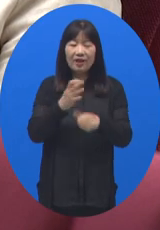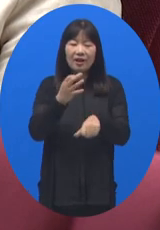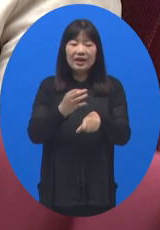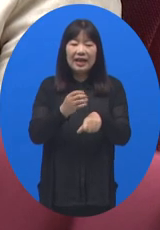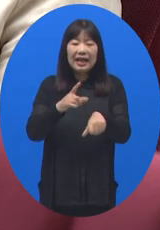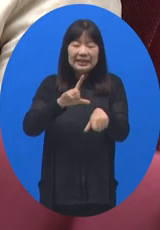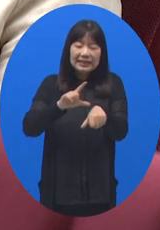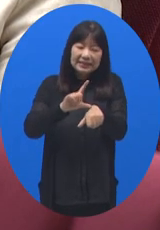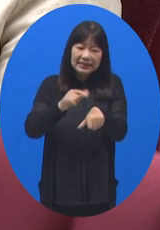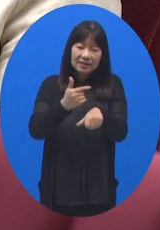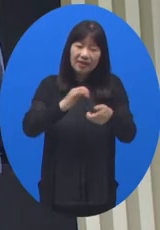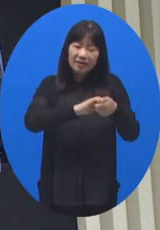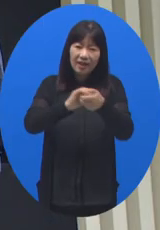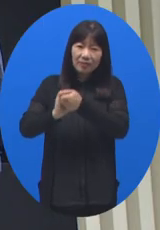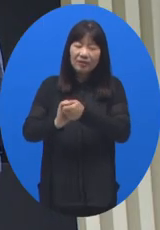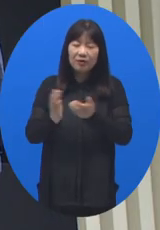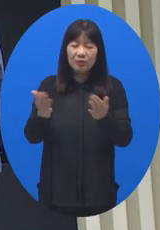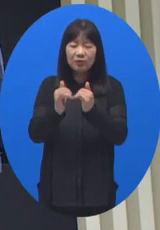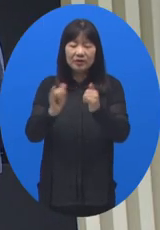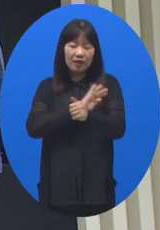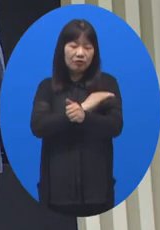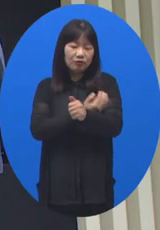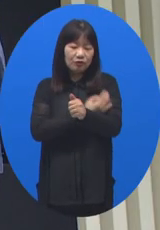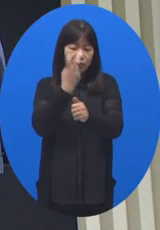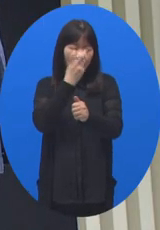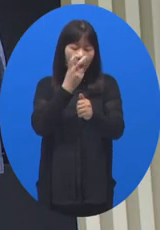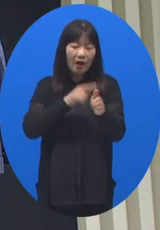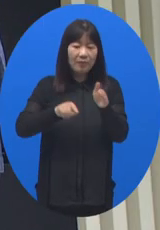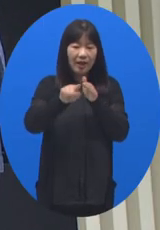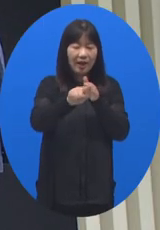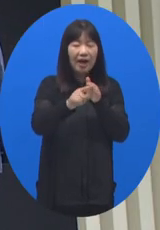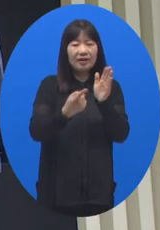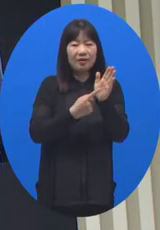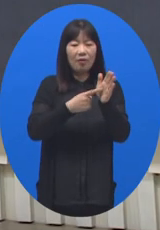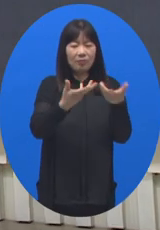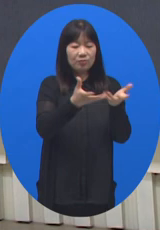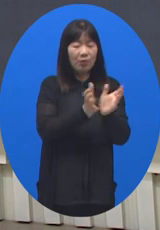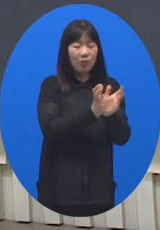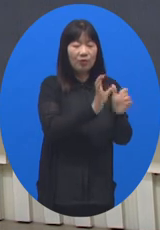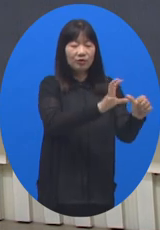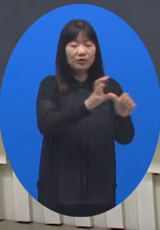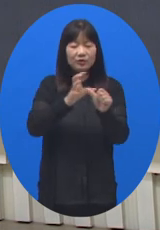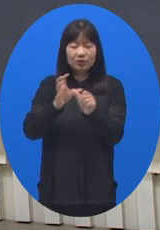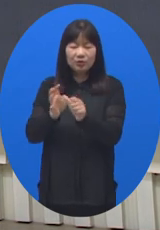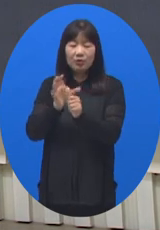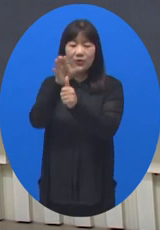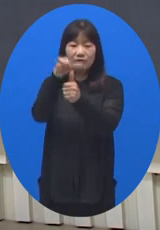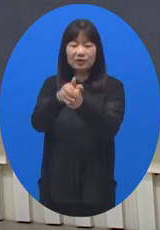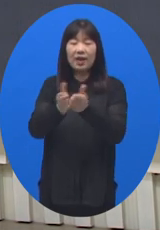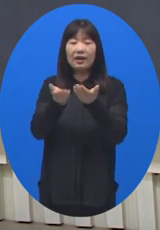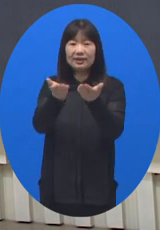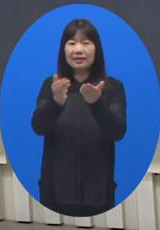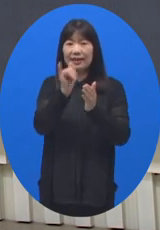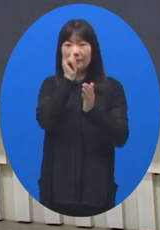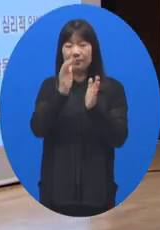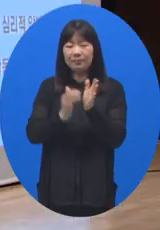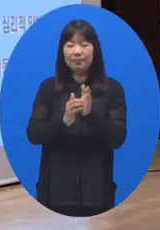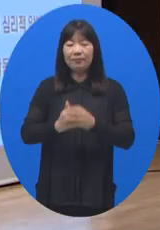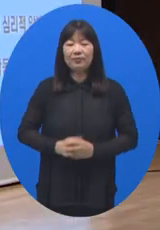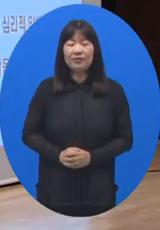해소에 앞장 설 2022년 경기도 노동 거닉 서포터즈 를 대상으로 위촉장 수여식 을 열었습니다